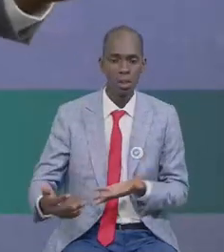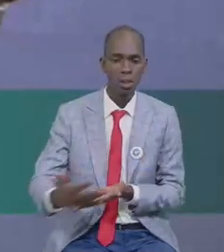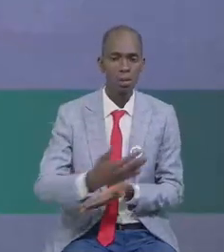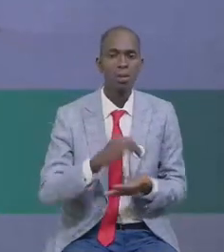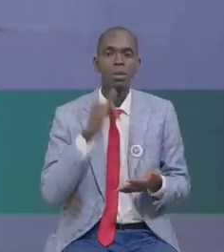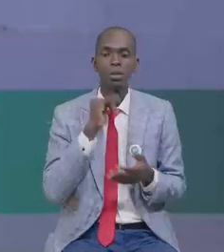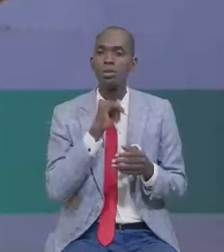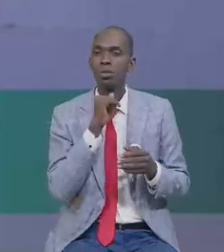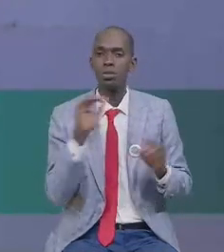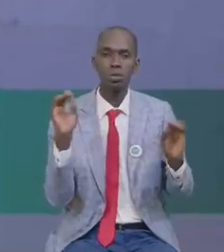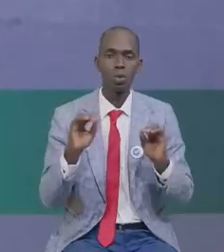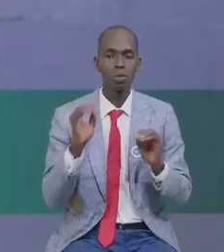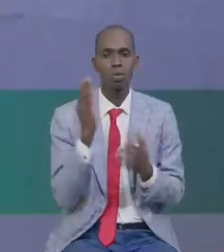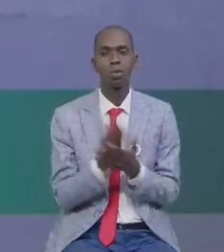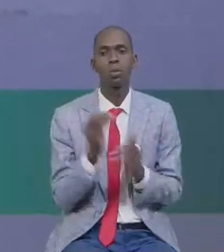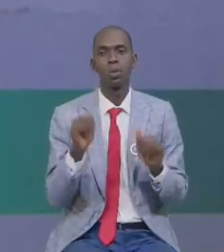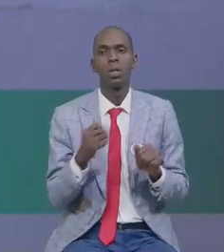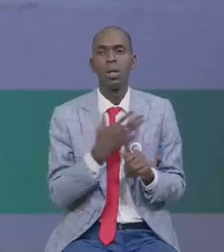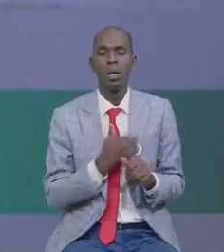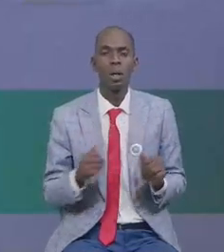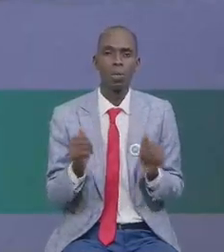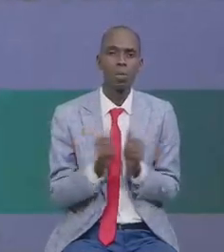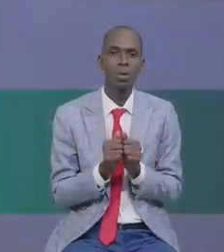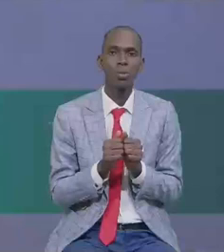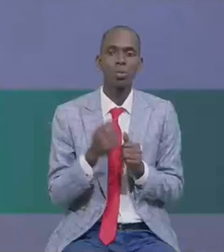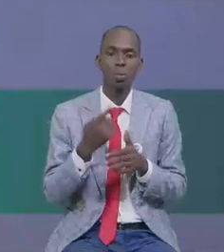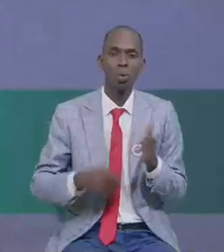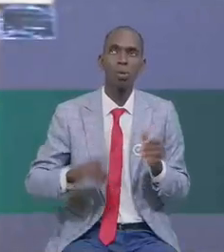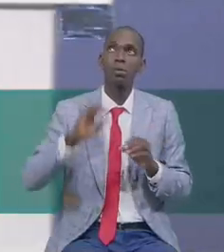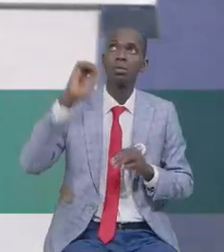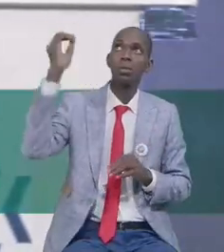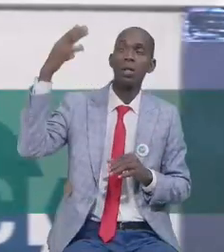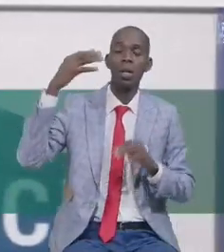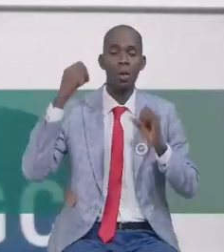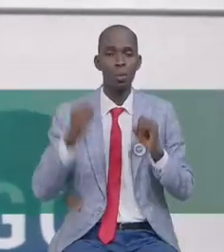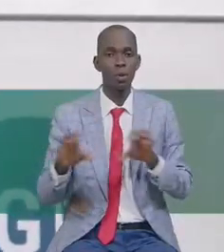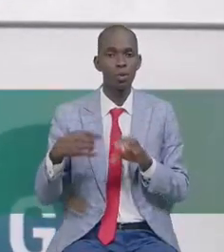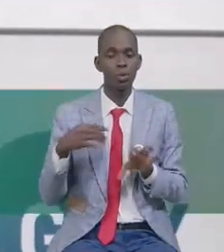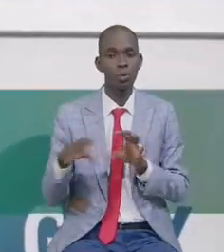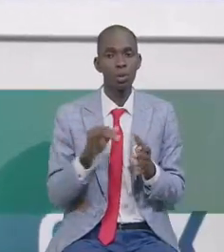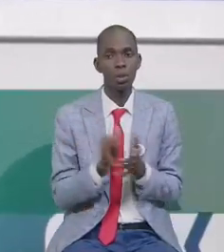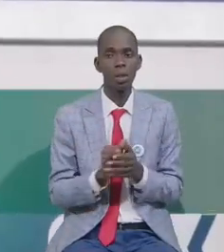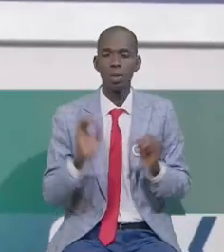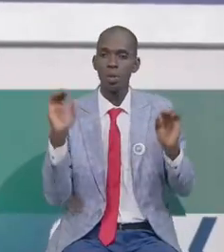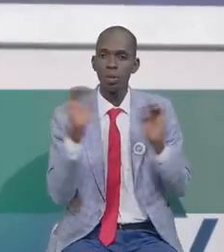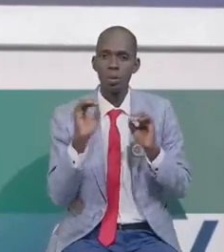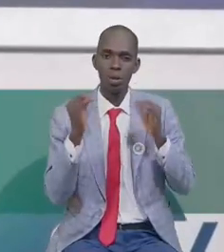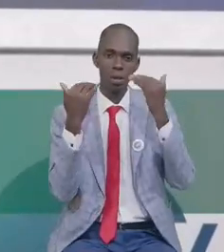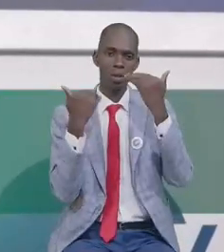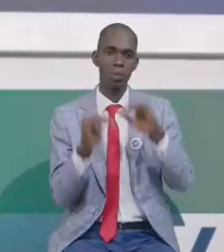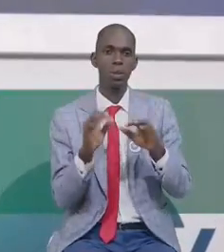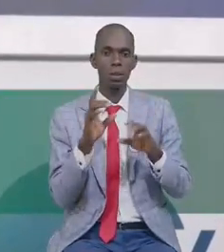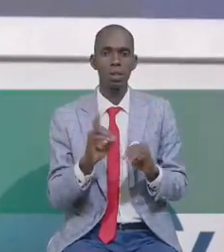inarrêtable. Et avec quelle grâce, avec quelle puissance le faisons-nous? La grâce illimitée et la